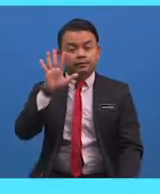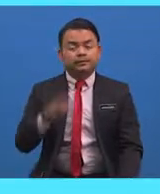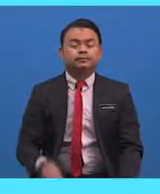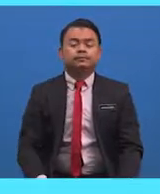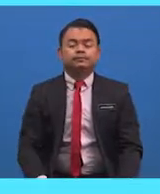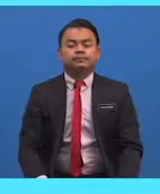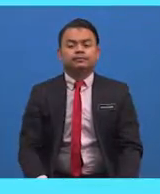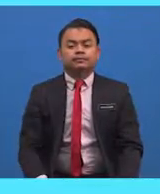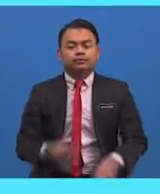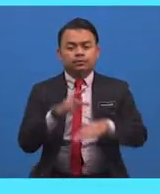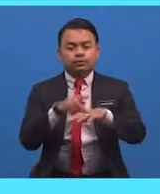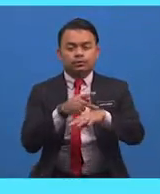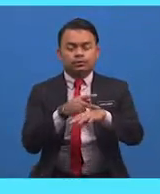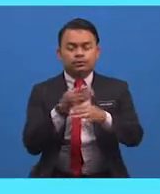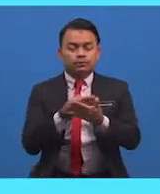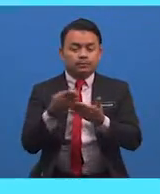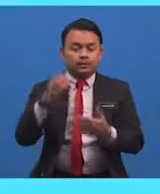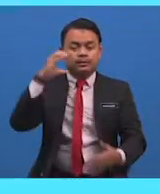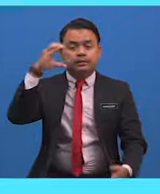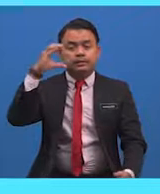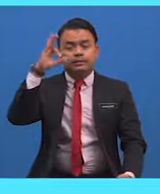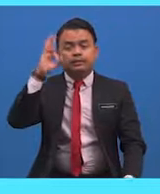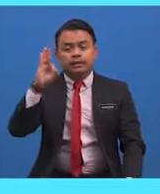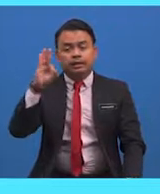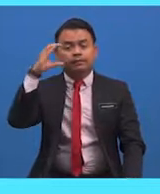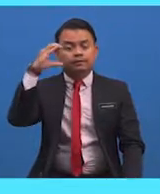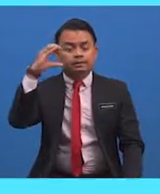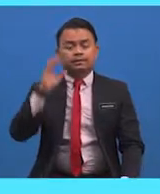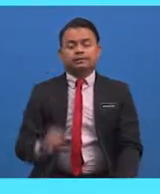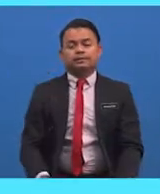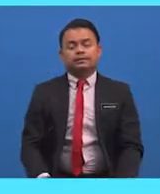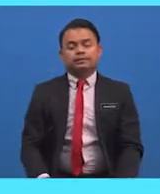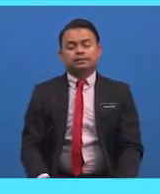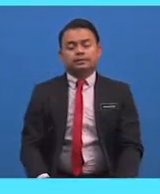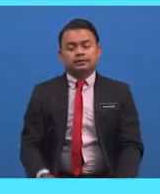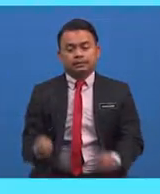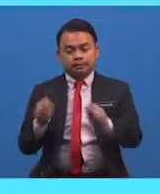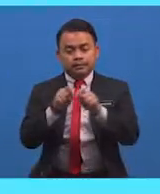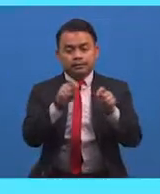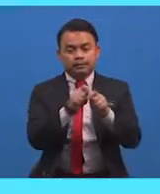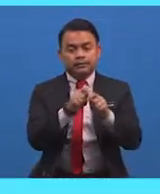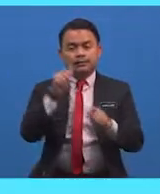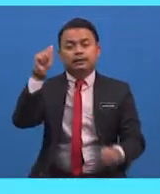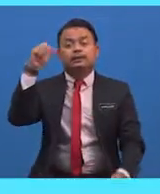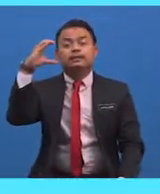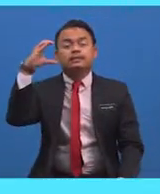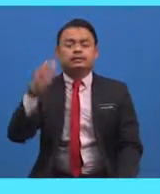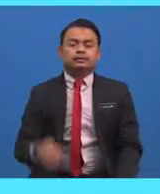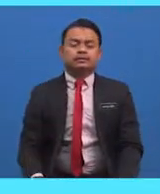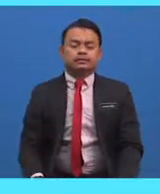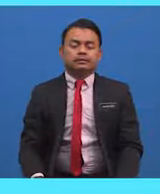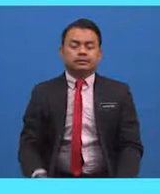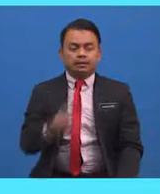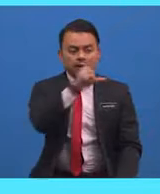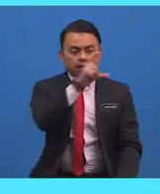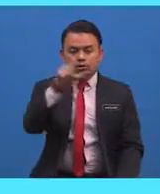iaitu penggunaan bahan klorofluorokarbon ataupun CFC seperti alat penyaman udara,